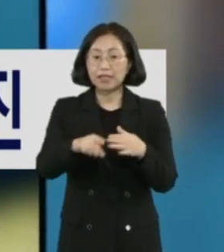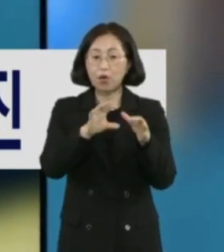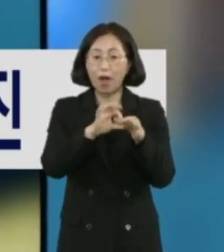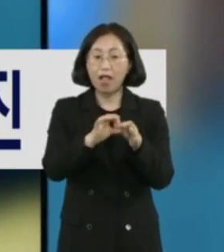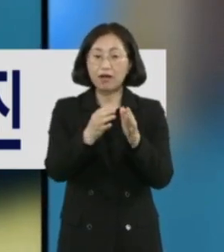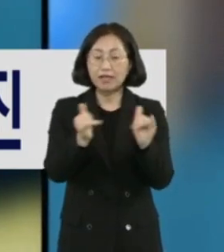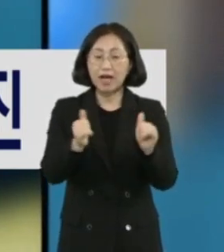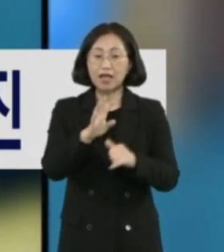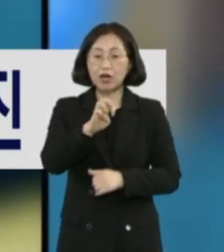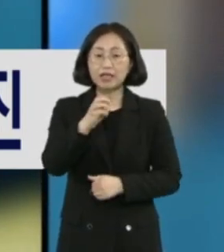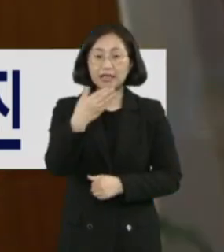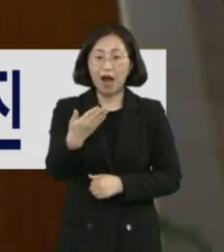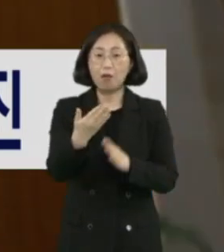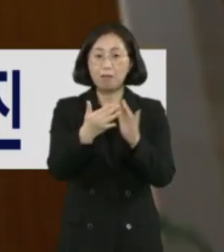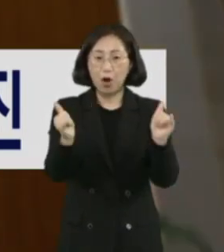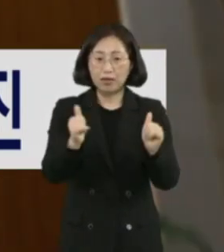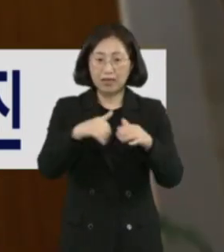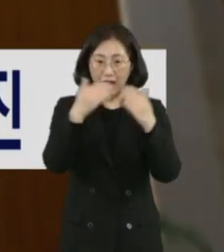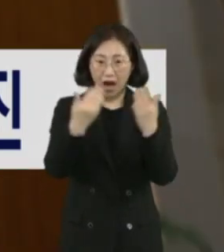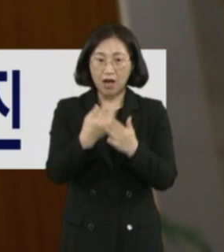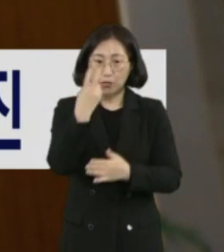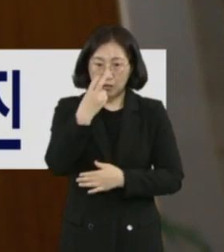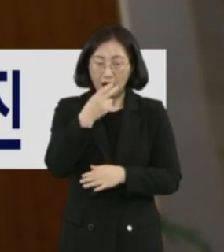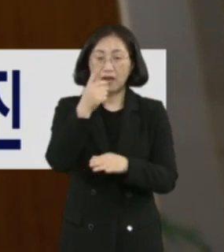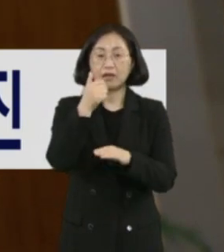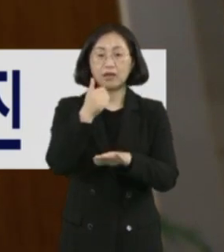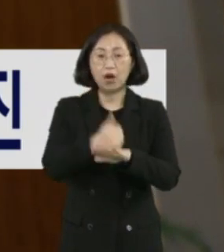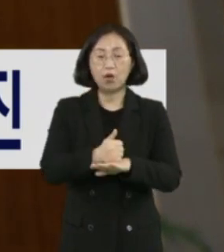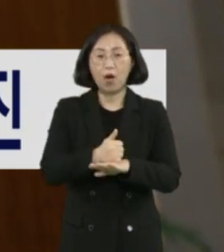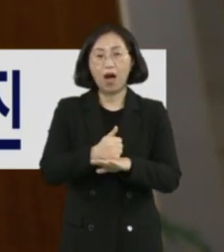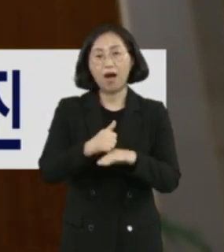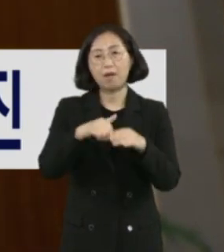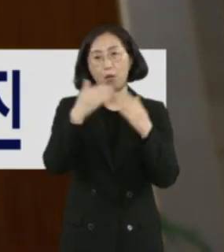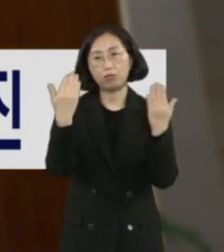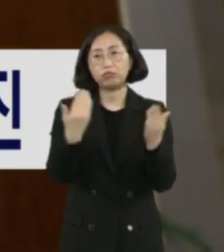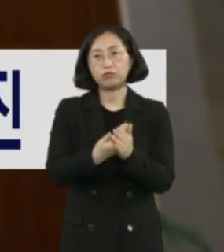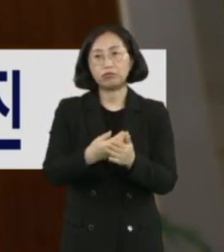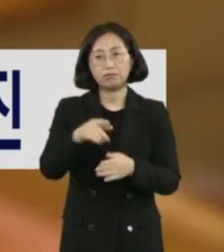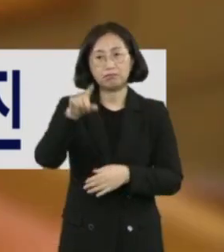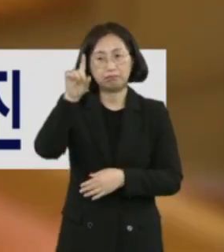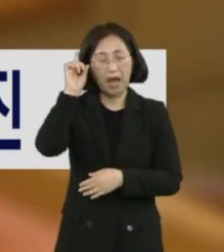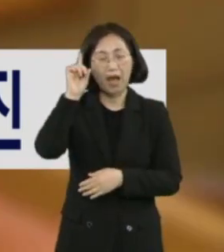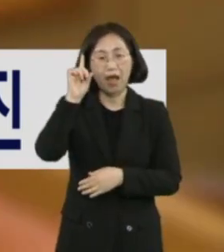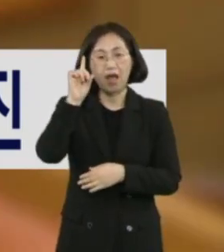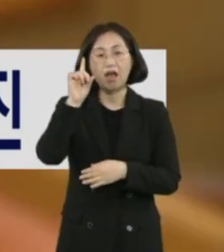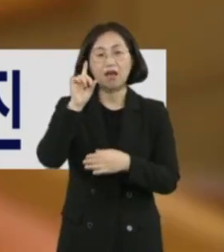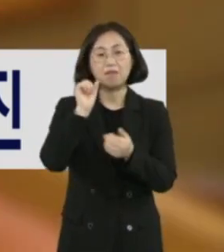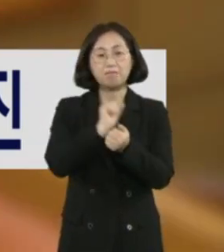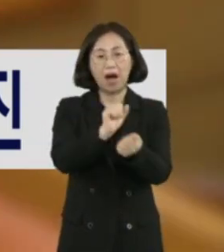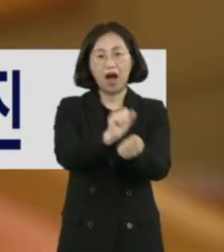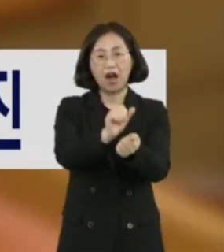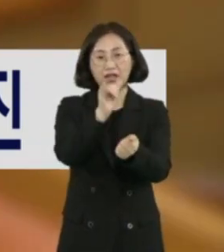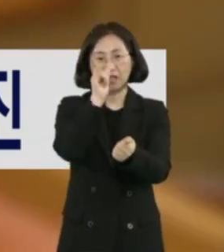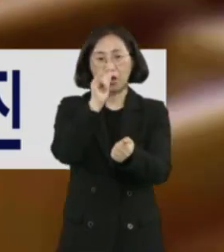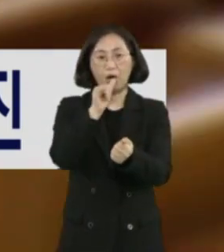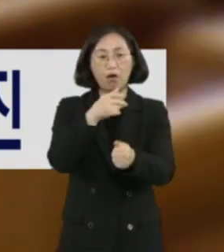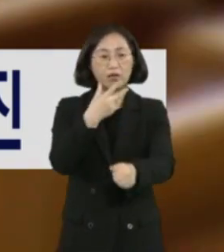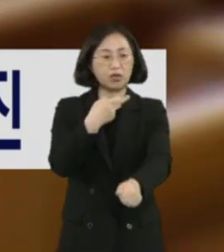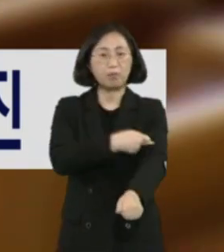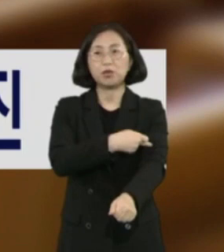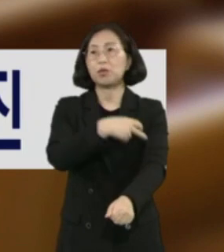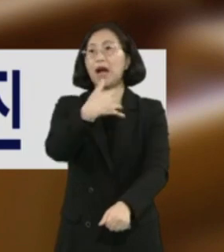관련자 39명을 전수검사한 결과 전원 양성 판정을 받았고 대부분 백신 접종을 하지 않았다고